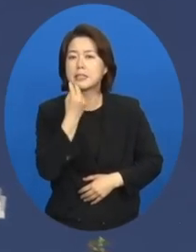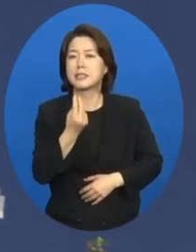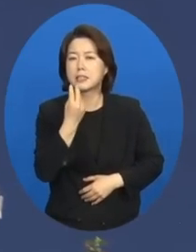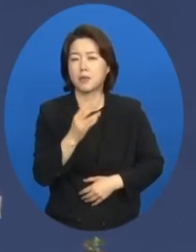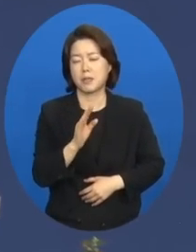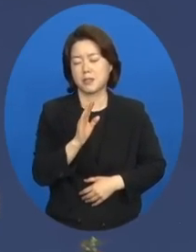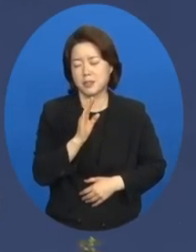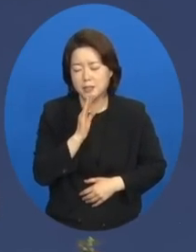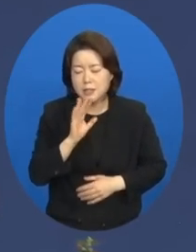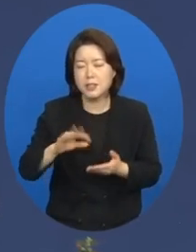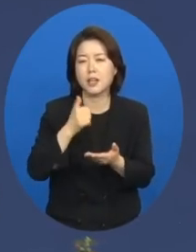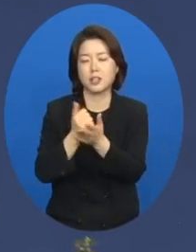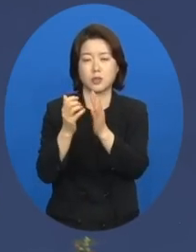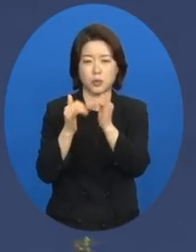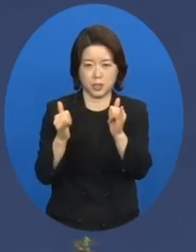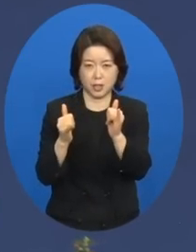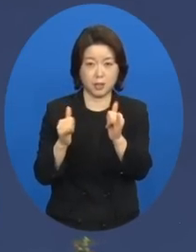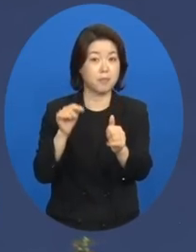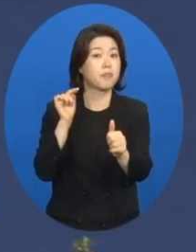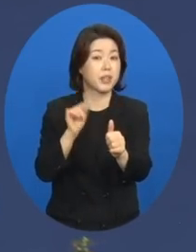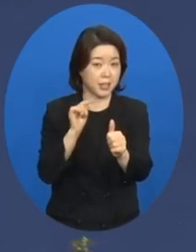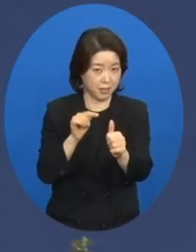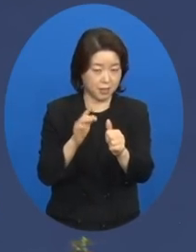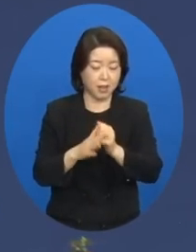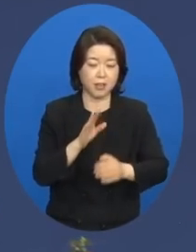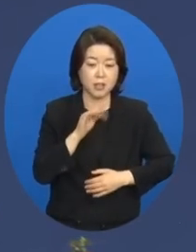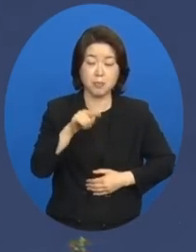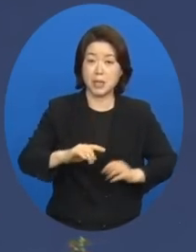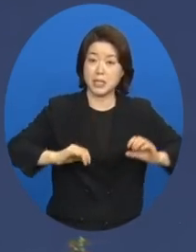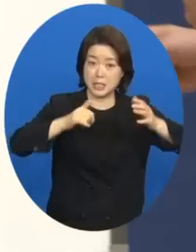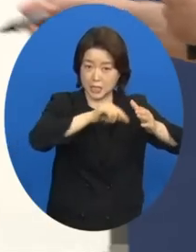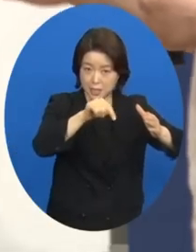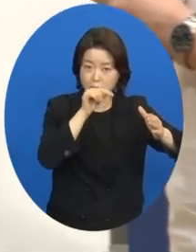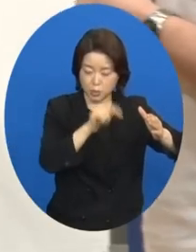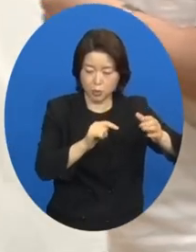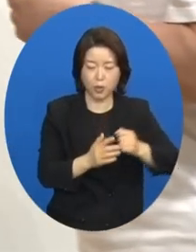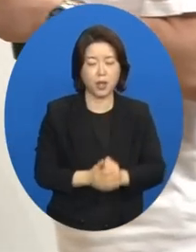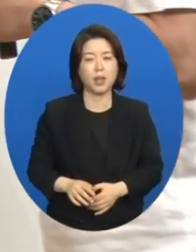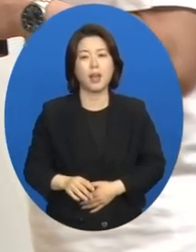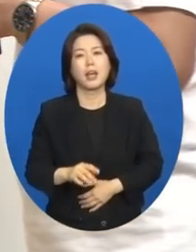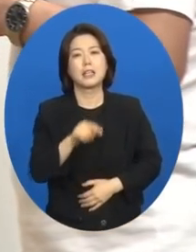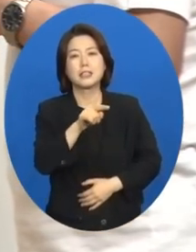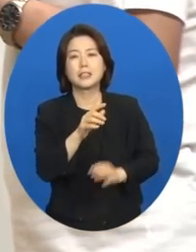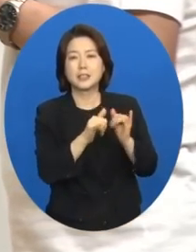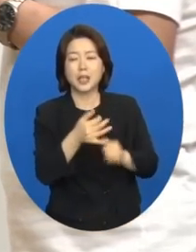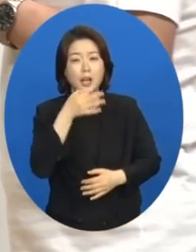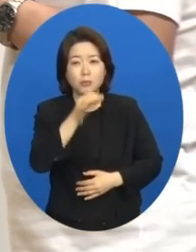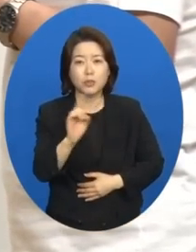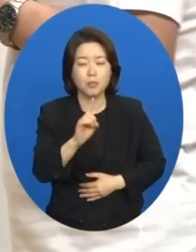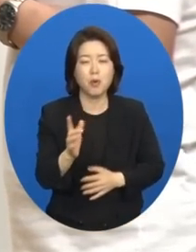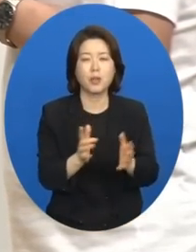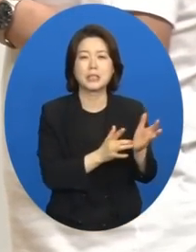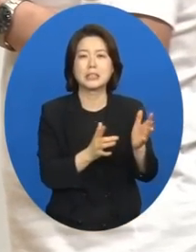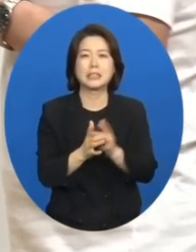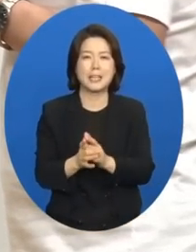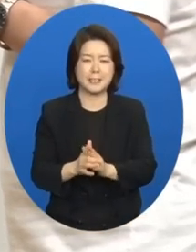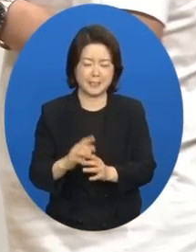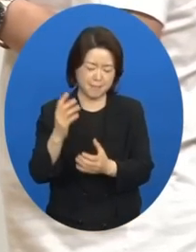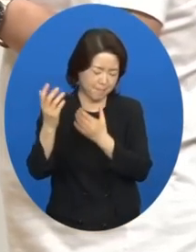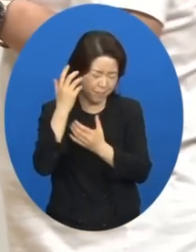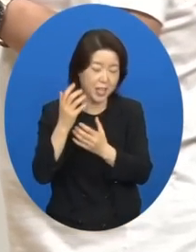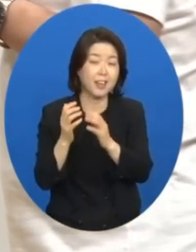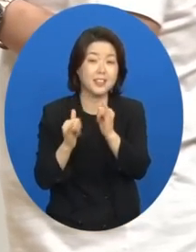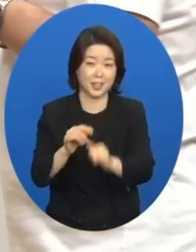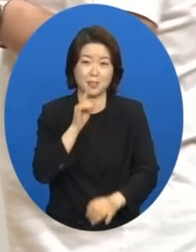참 그리스도인 그가 정말 이 땅에 이런 사람을 우리는 흔히 예수쟁이라고 그러죠.